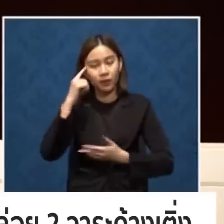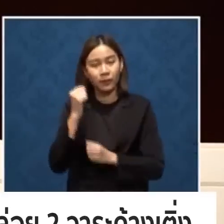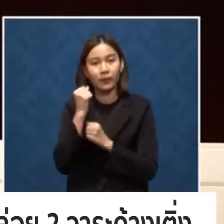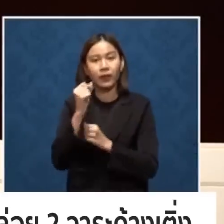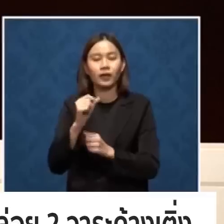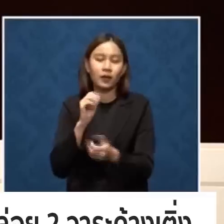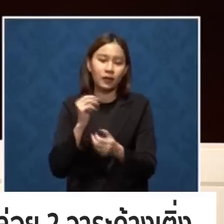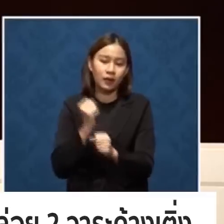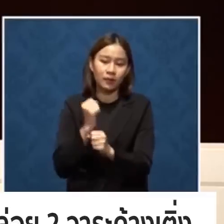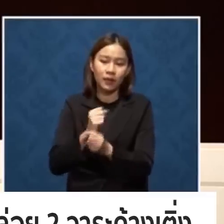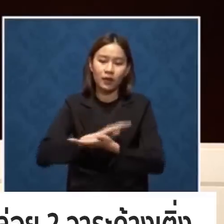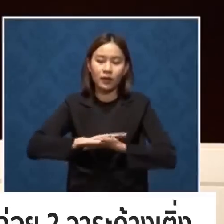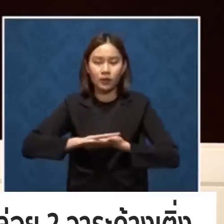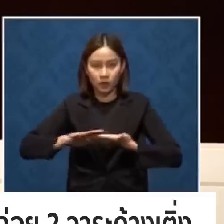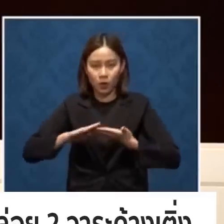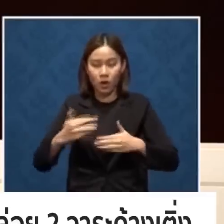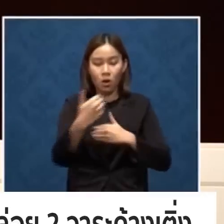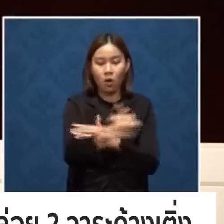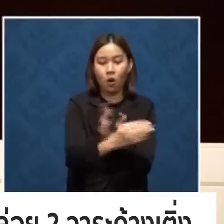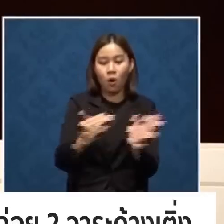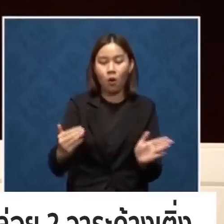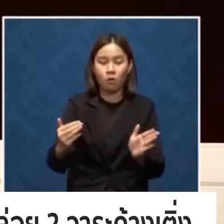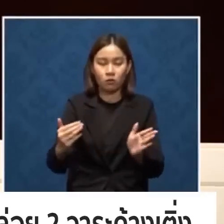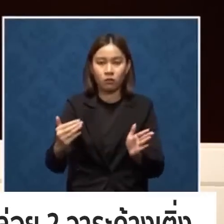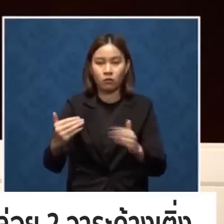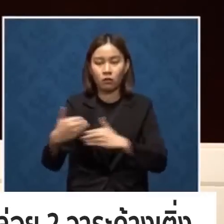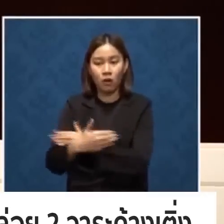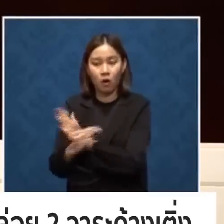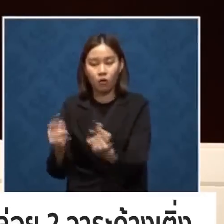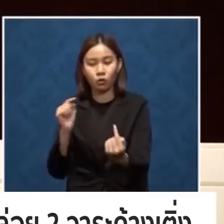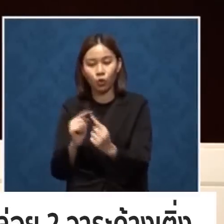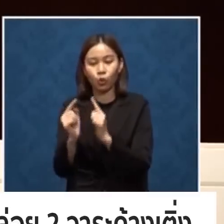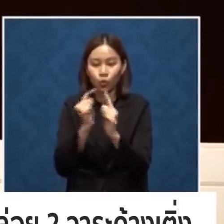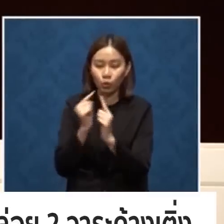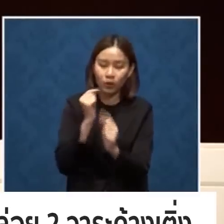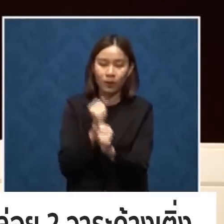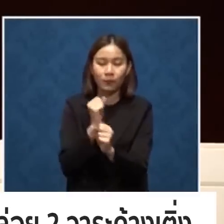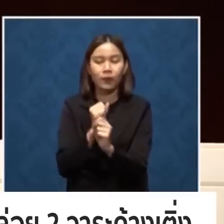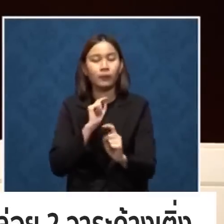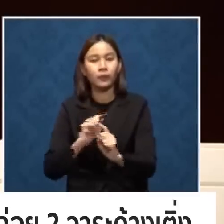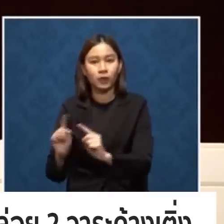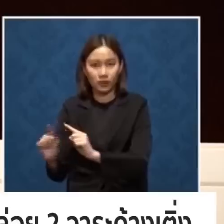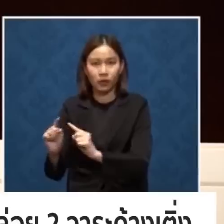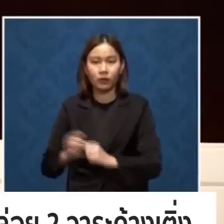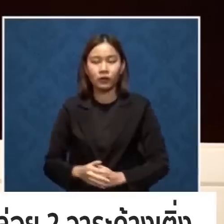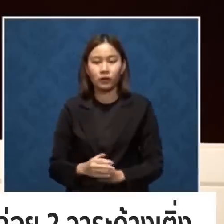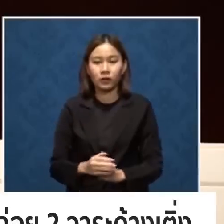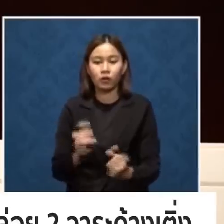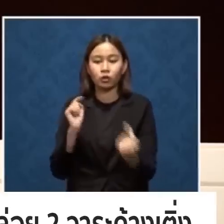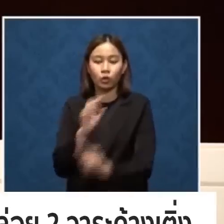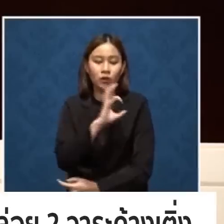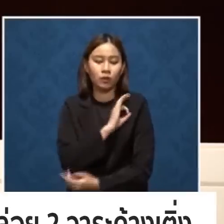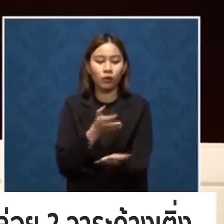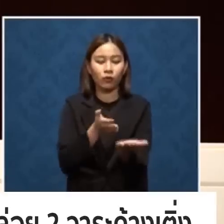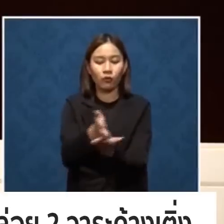ายกรัฐมนตรีตอนปลายแล้วไงหมายถึงว่าขาลงหมายถึงว่าอาจารย์วันนอนจะเกษียณแล้วนะฮะแล้วก็หาตำแหน่งให้พี่ท